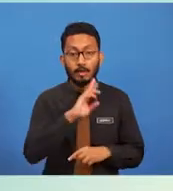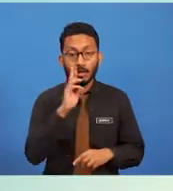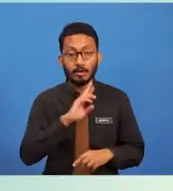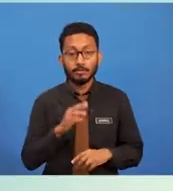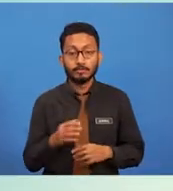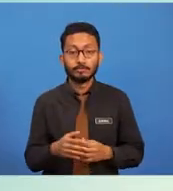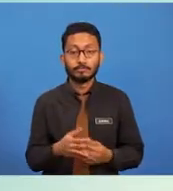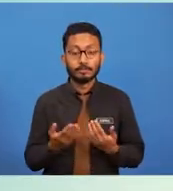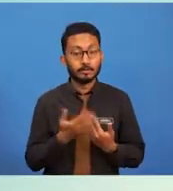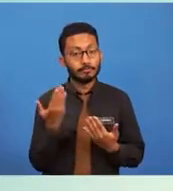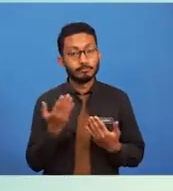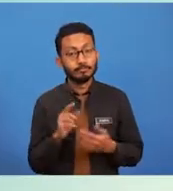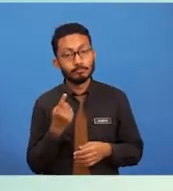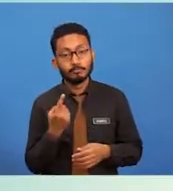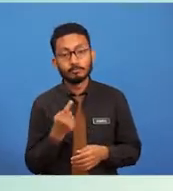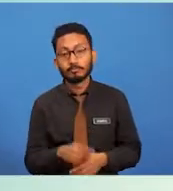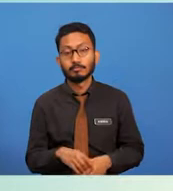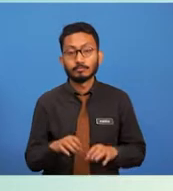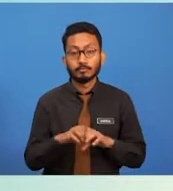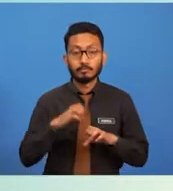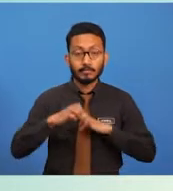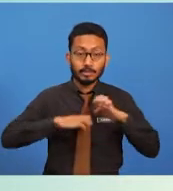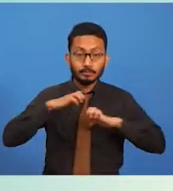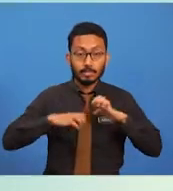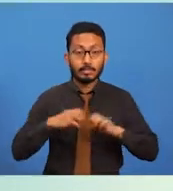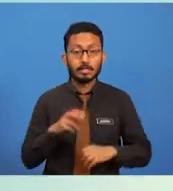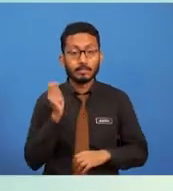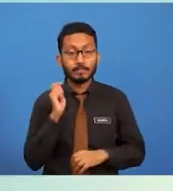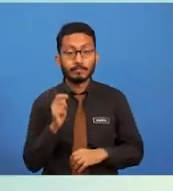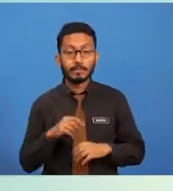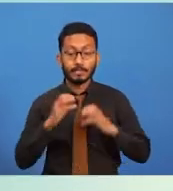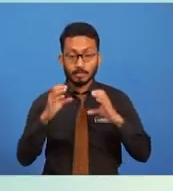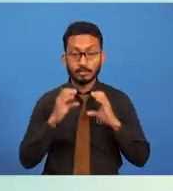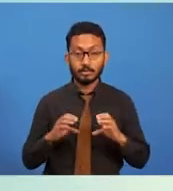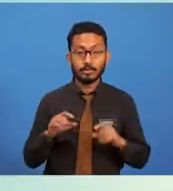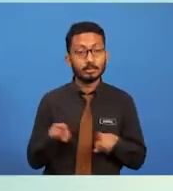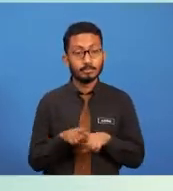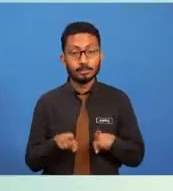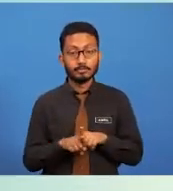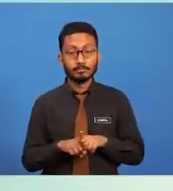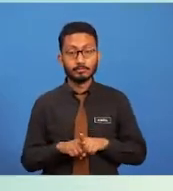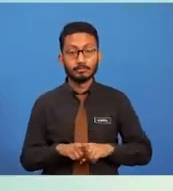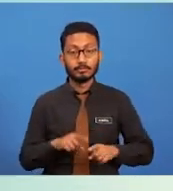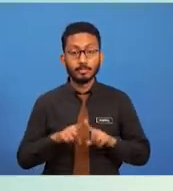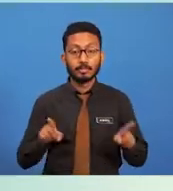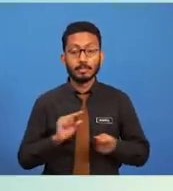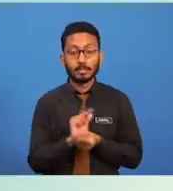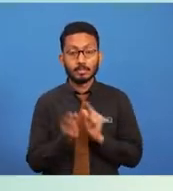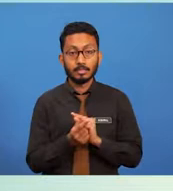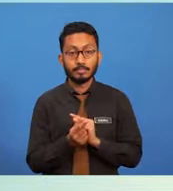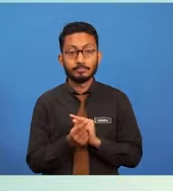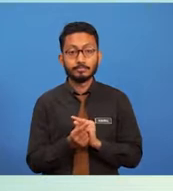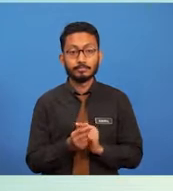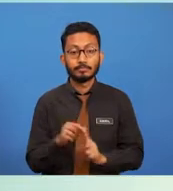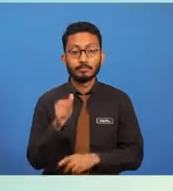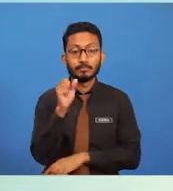Mudah saja kan eksperimen tadi, murid-murid? Dengan kaedah yang sama, tetapi menggantikan asid